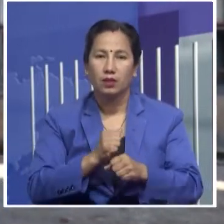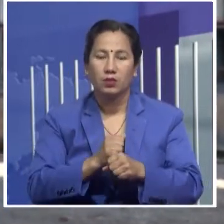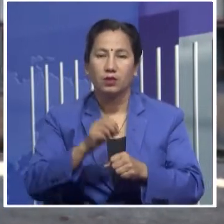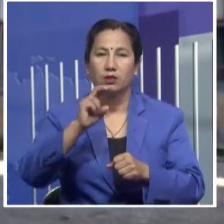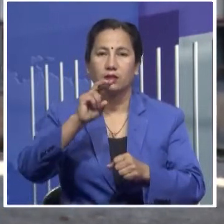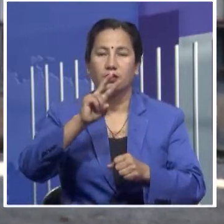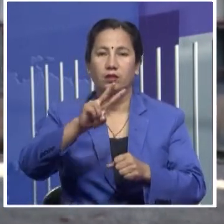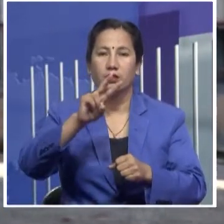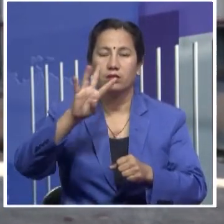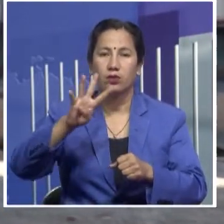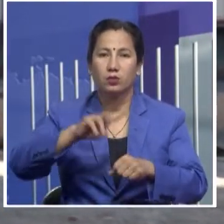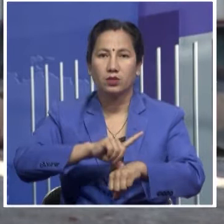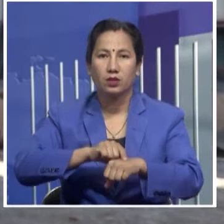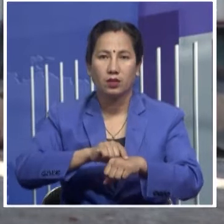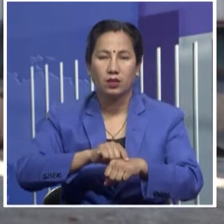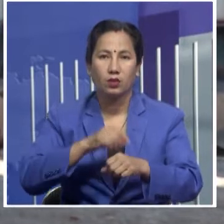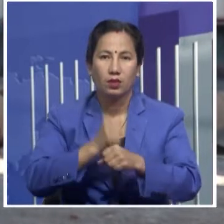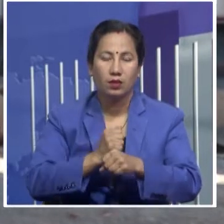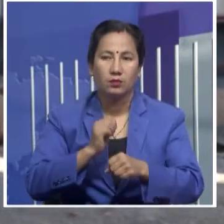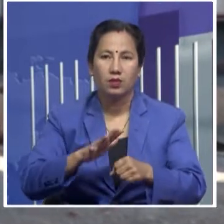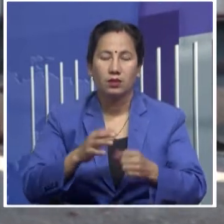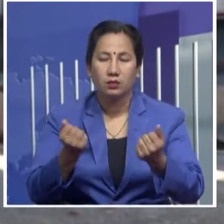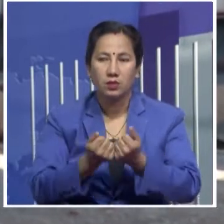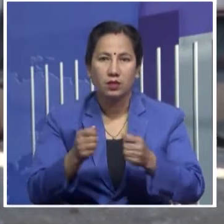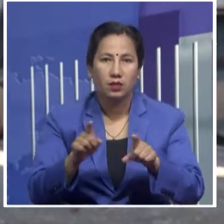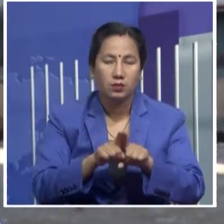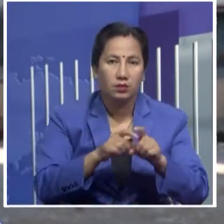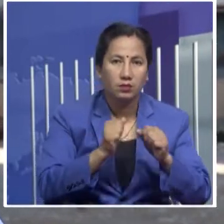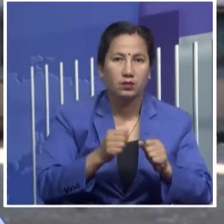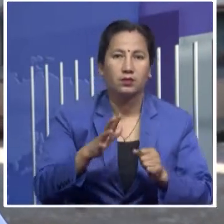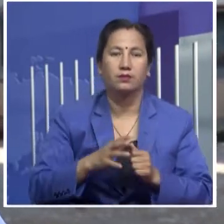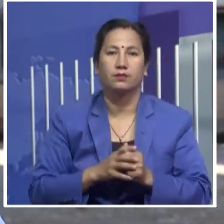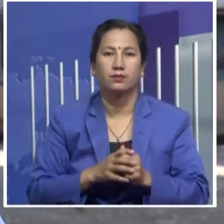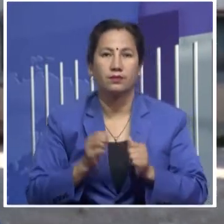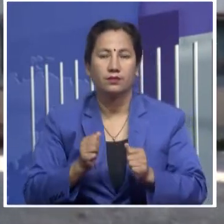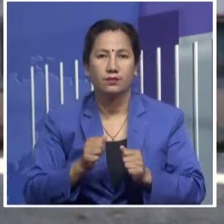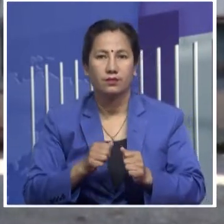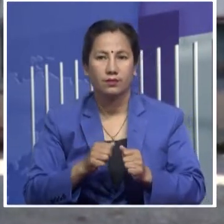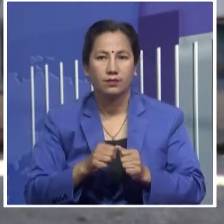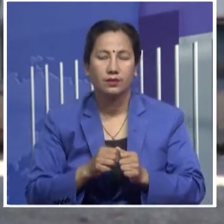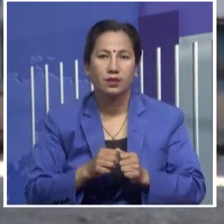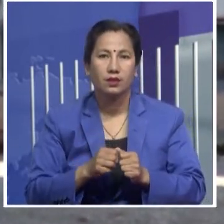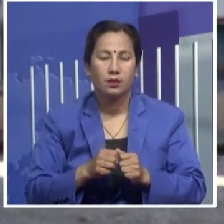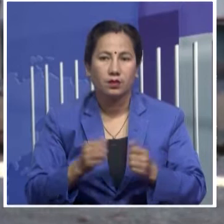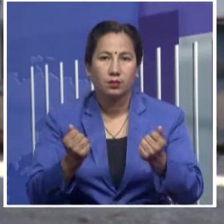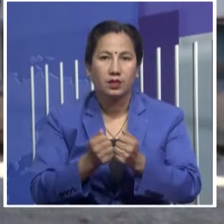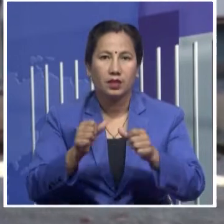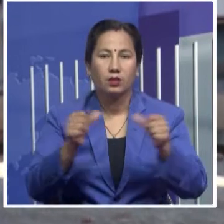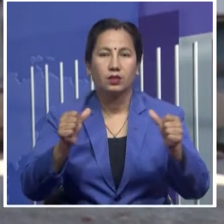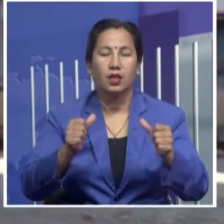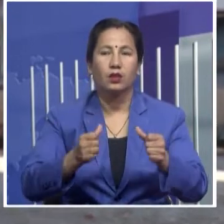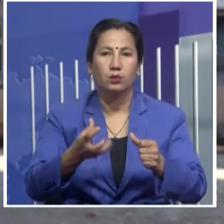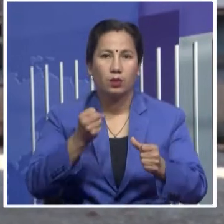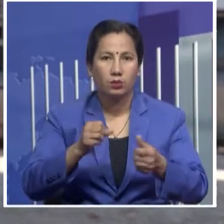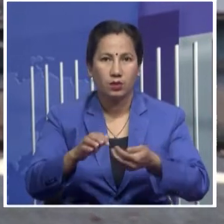ड्युटी छ नर्सिङको, त्यस्तो बिदा पनि पाउँछ, त्यो बिदा बस्न ठिकै छ, हामी बसेन होइन, त्यो बिदाको अनुसारको हामीले पाउने पनि सुविधाहरू पनि त्यति